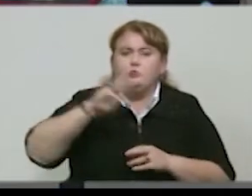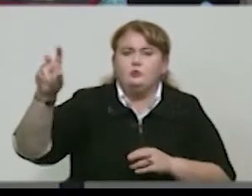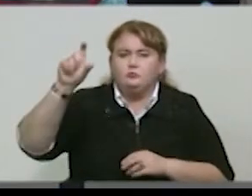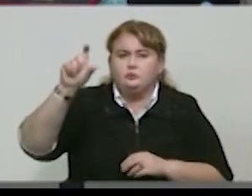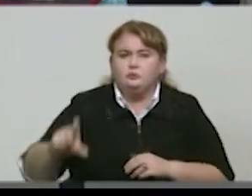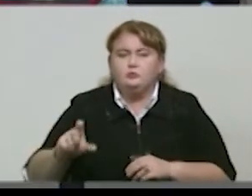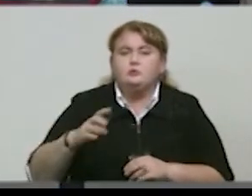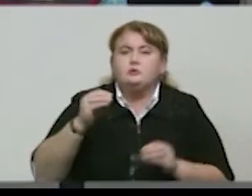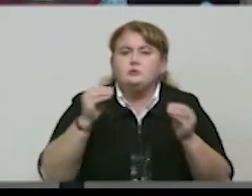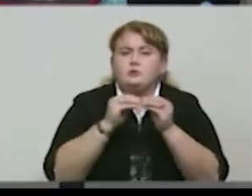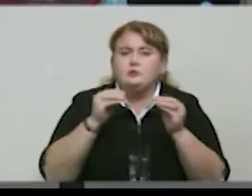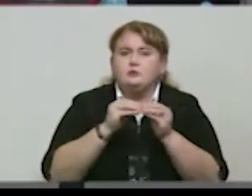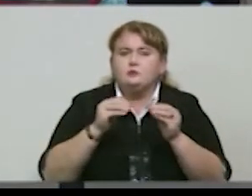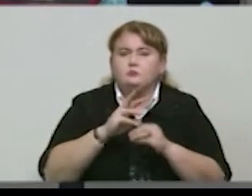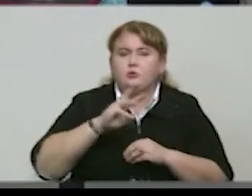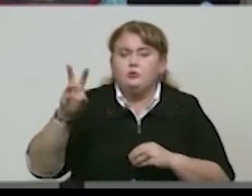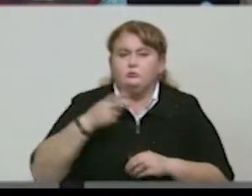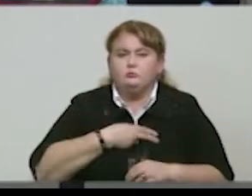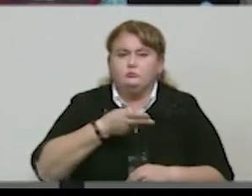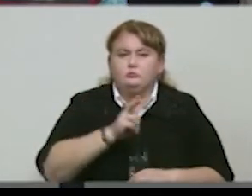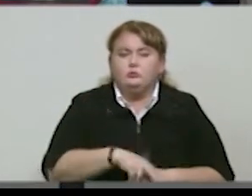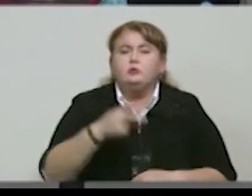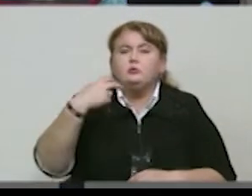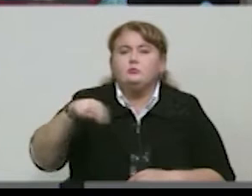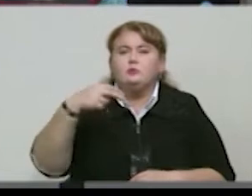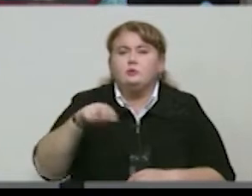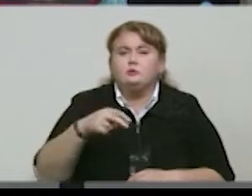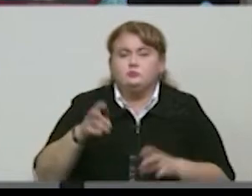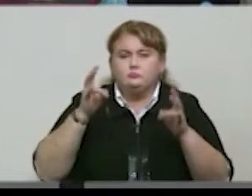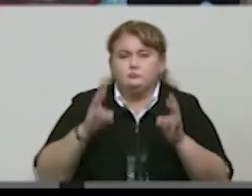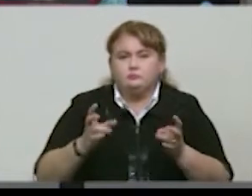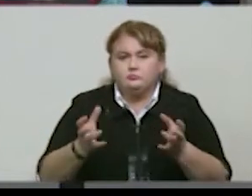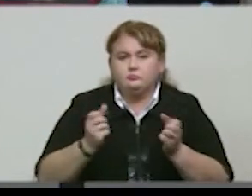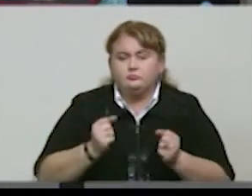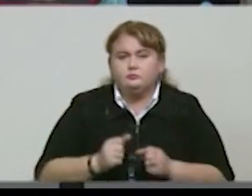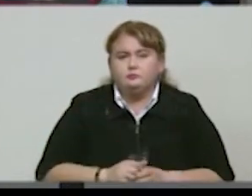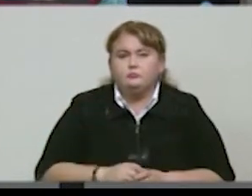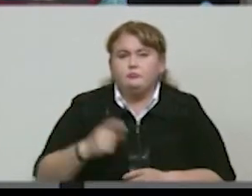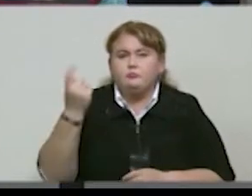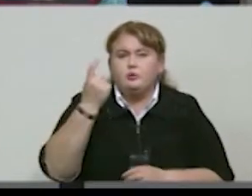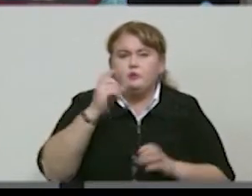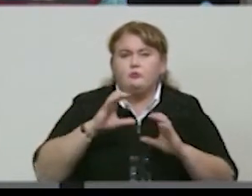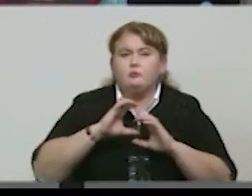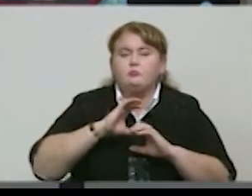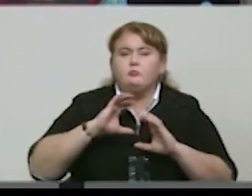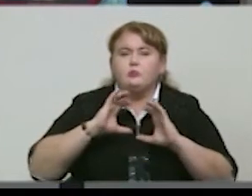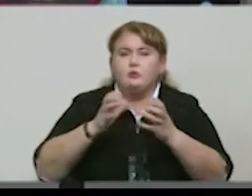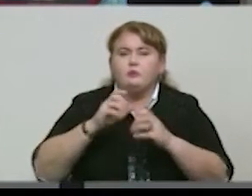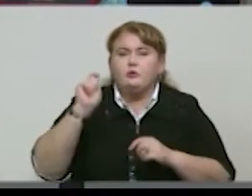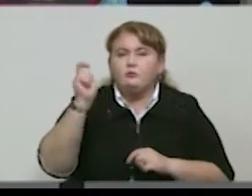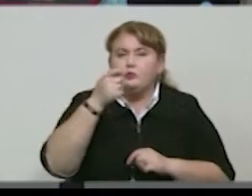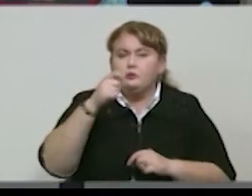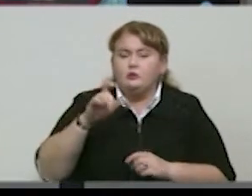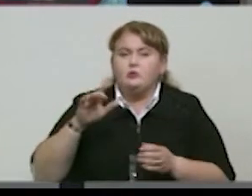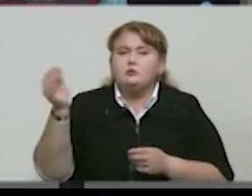человек. 10 из которых погибли, 20 получили ранения. Первая мировая война, как считают